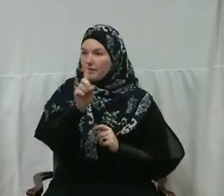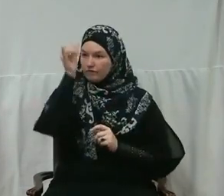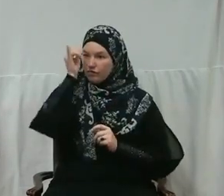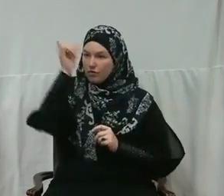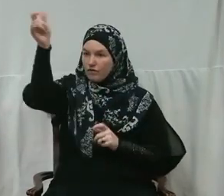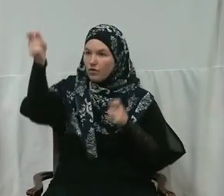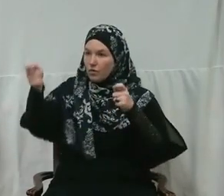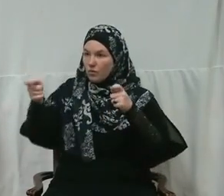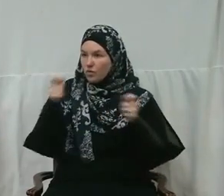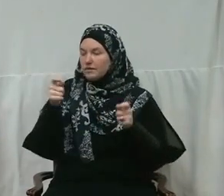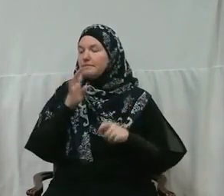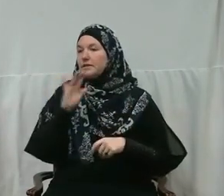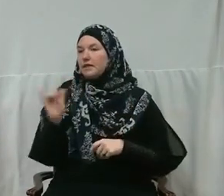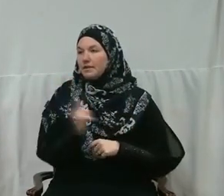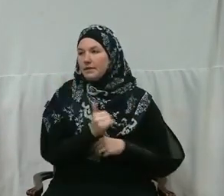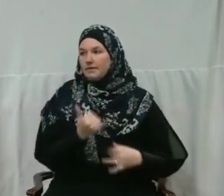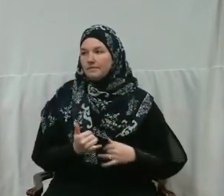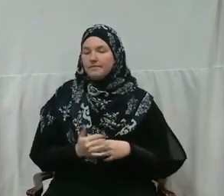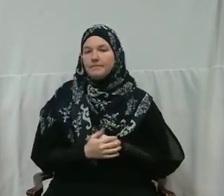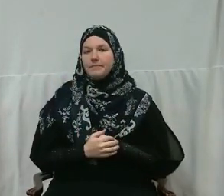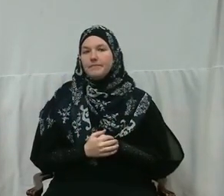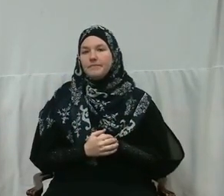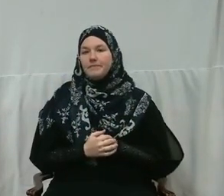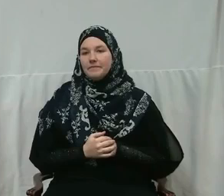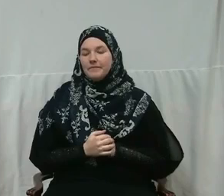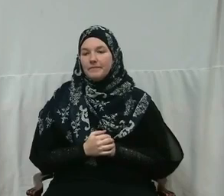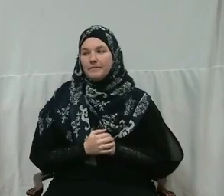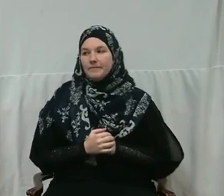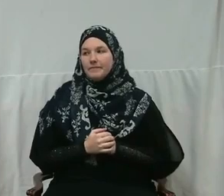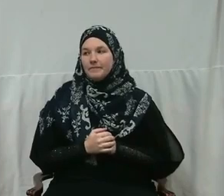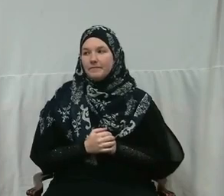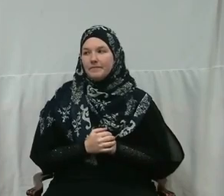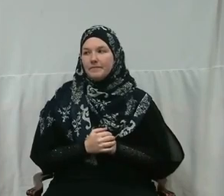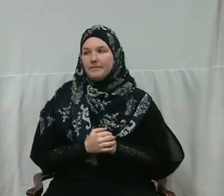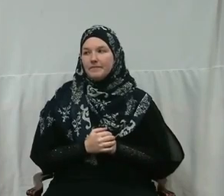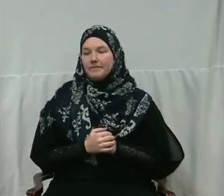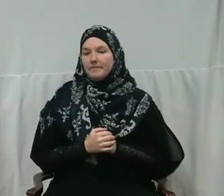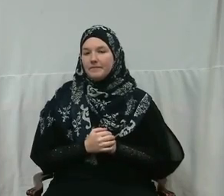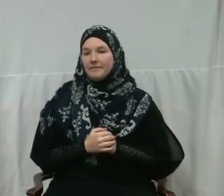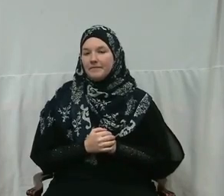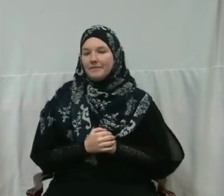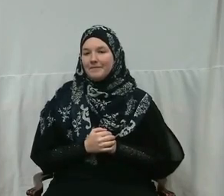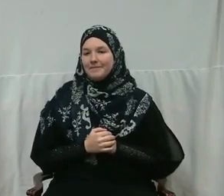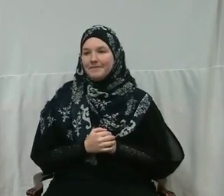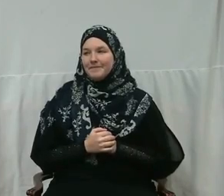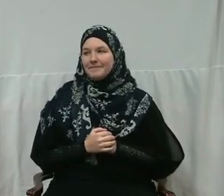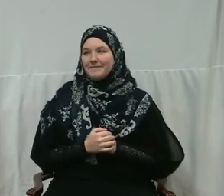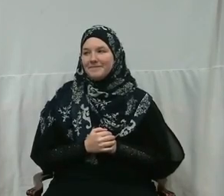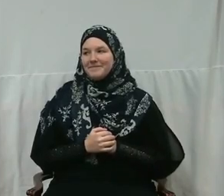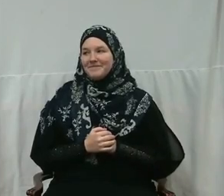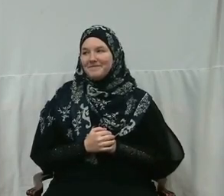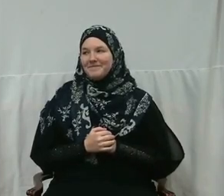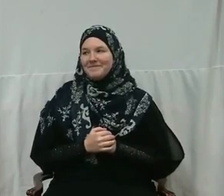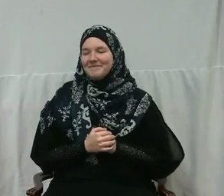وَلَوْ شَاءَ رَبُّكَ لَجَعَلَ النَّاسَ أُمَّةً وَاحِدَةً وَلَوْ شَاءَ رَبُّكَ لَآمَنَ مَنْ